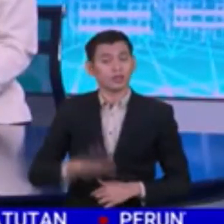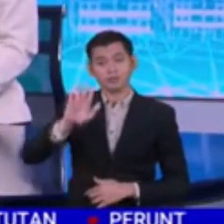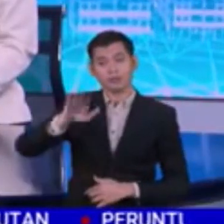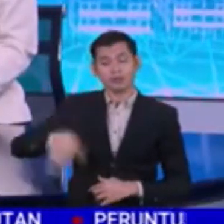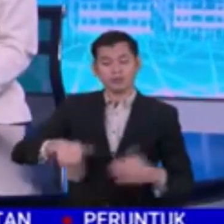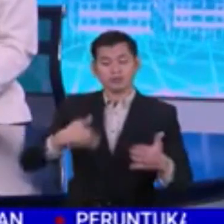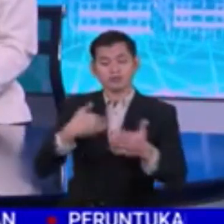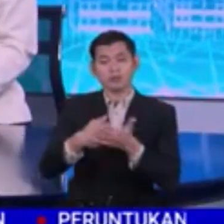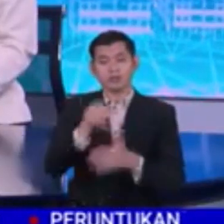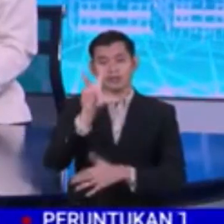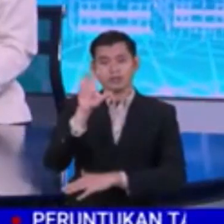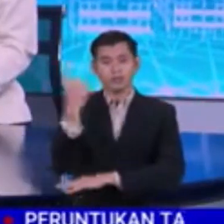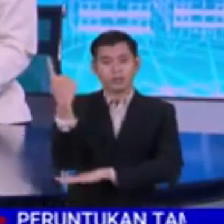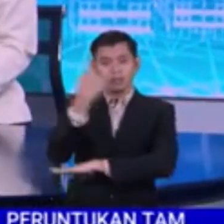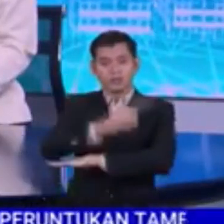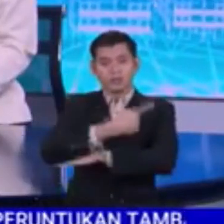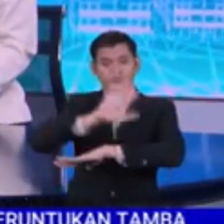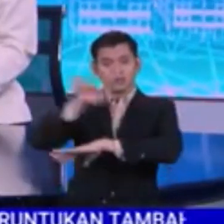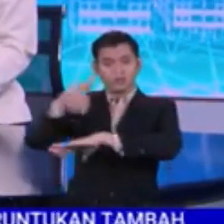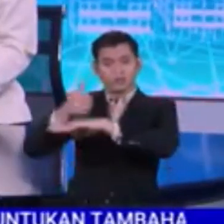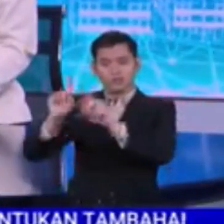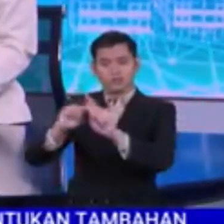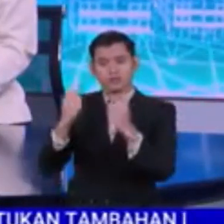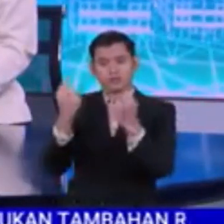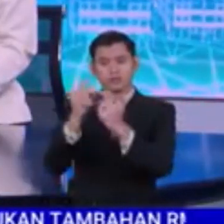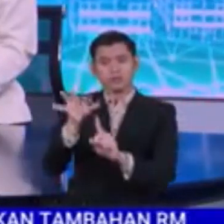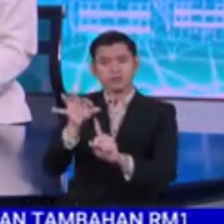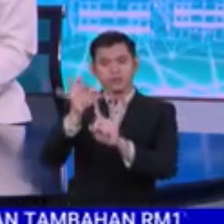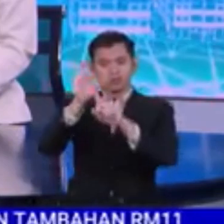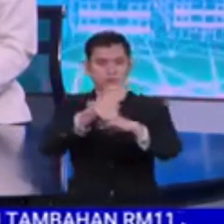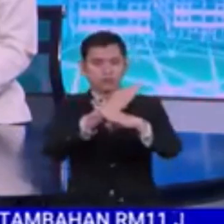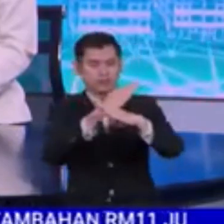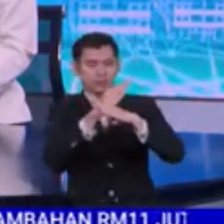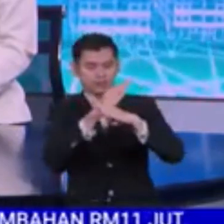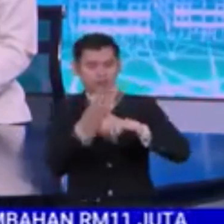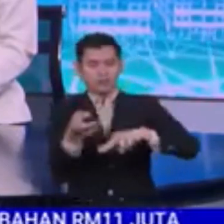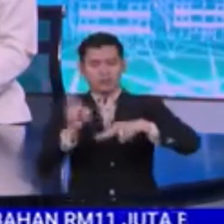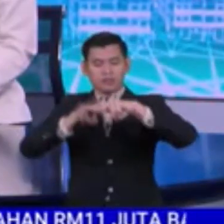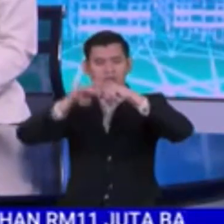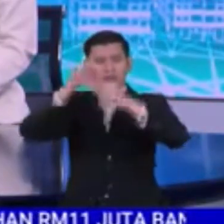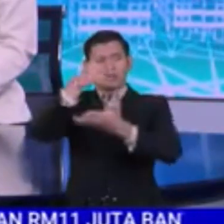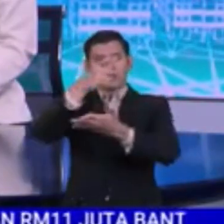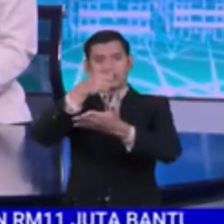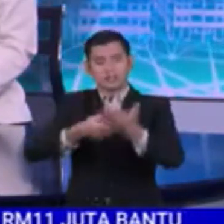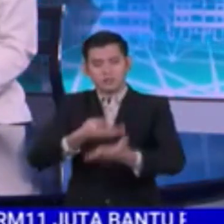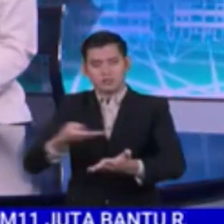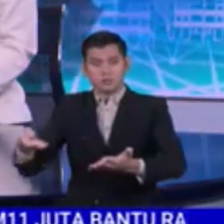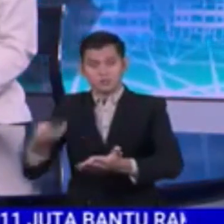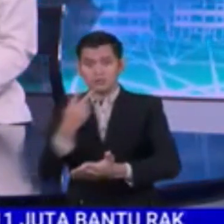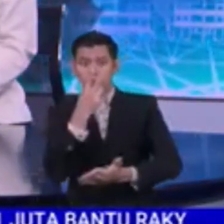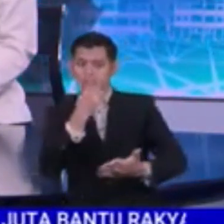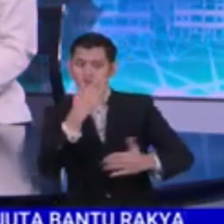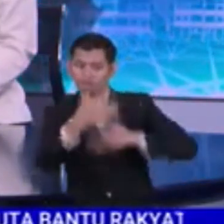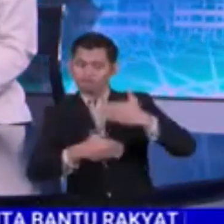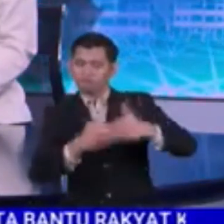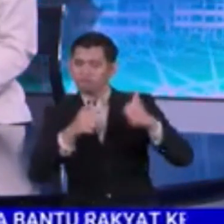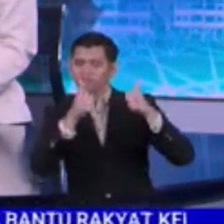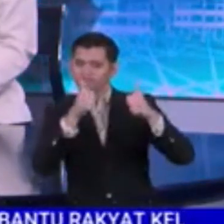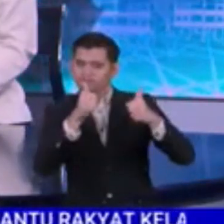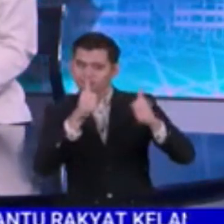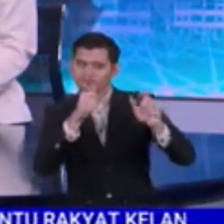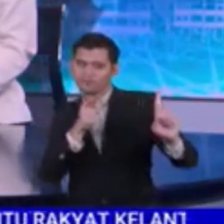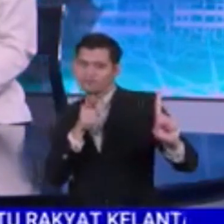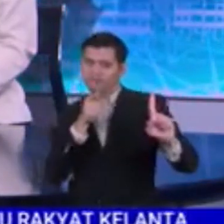Belum sampai 30 hari penubuhannya, pasukan khas Jihad Tangani Inflasi berjaya menampakkan kemajuan memberangsangkan dalam